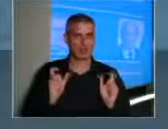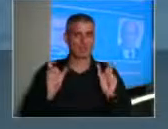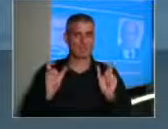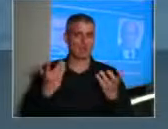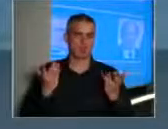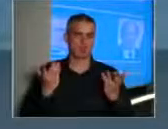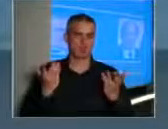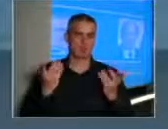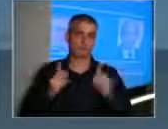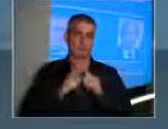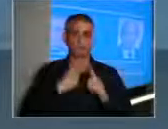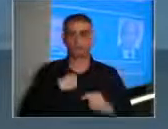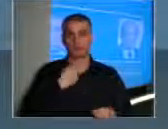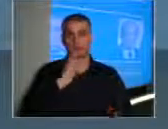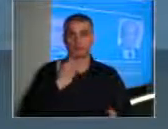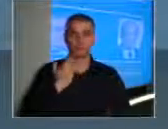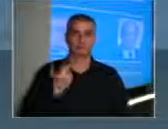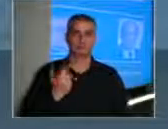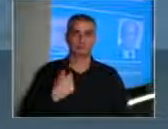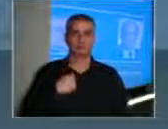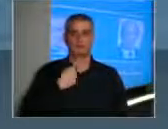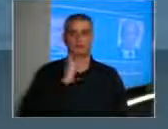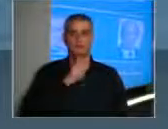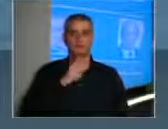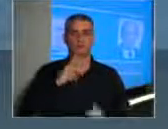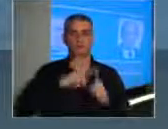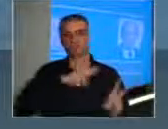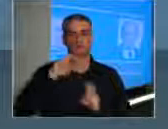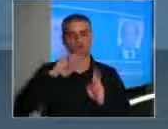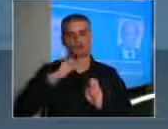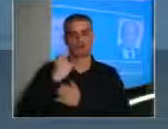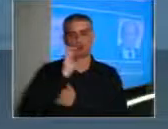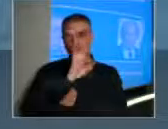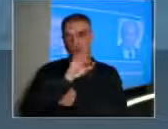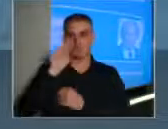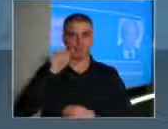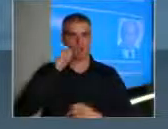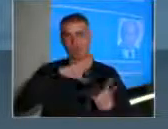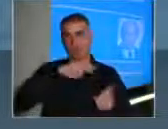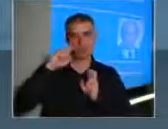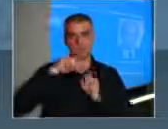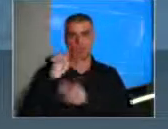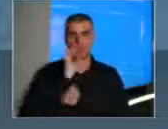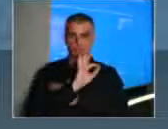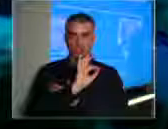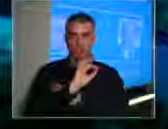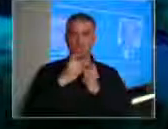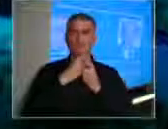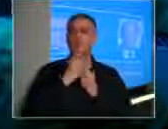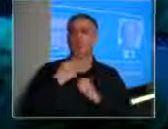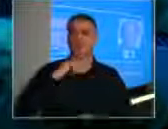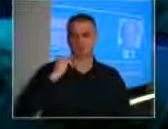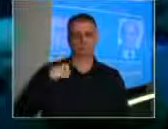ה... כמו שאנחנו, מה שאנחנו מכנים שתיית המנדטים מצד כחול לבן? כן, אני